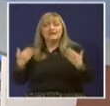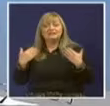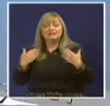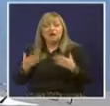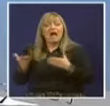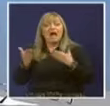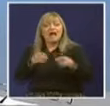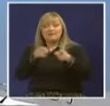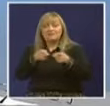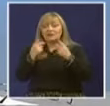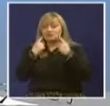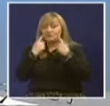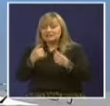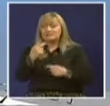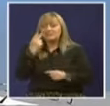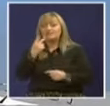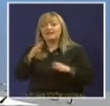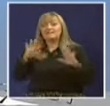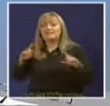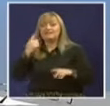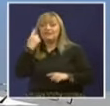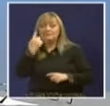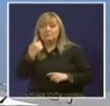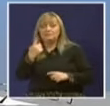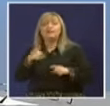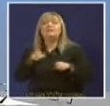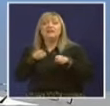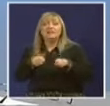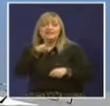29 и на 1 на нашата конференция, където тези въпроси ще се дискутират отново. Благодаря ви.